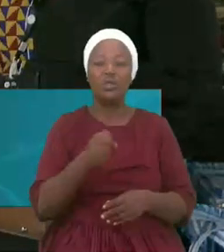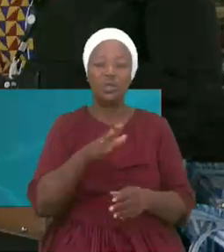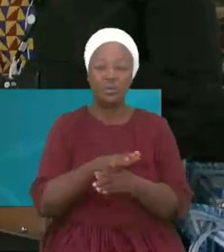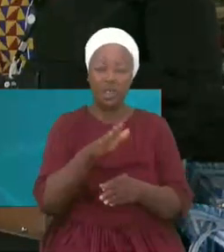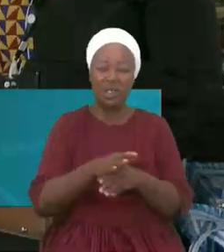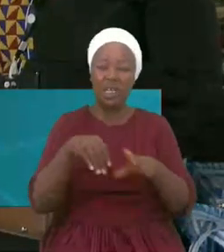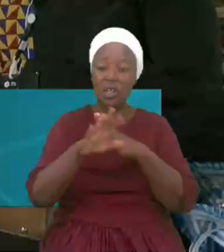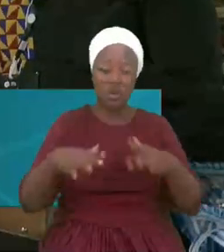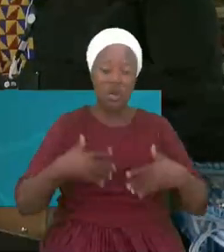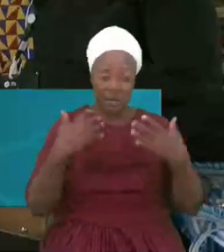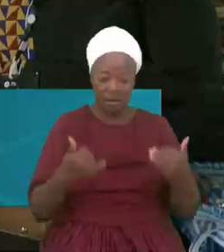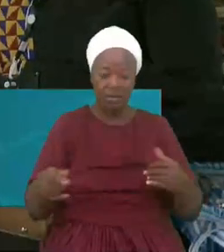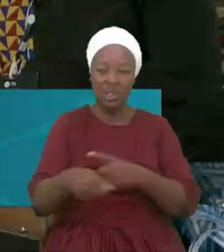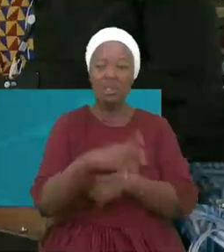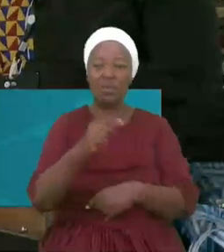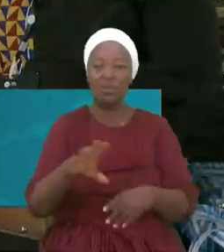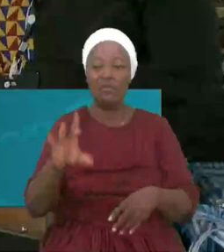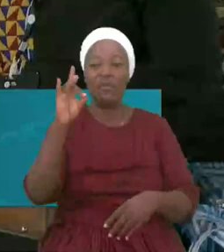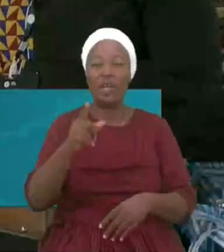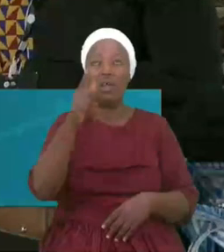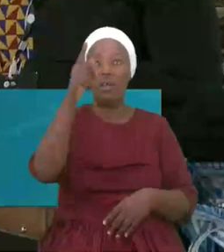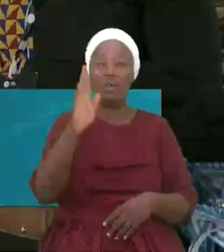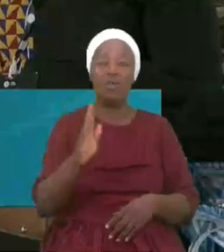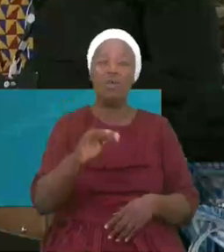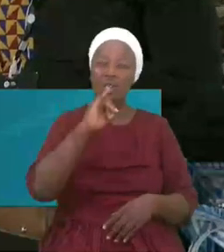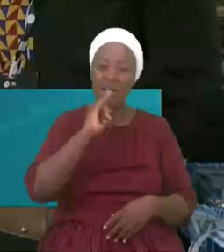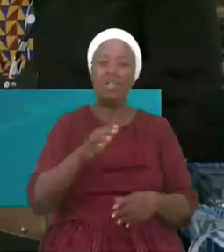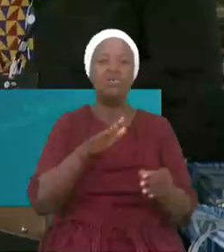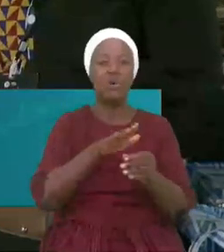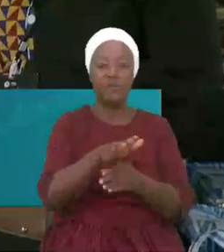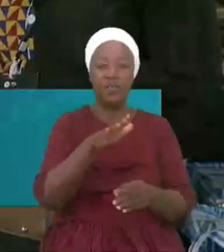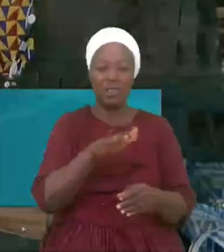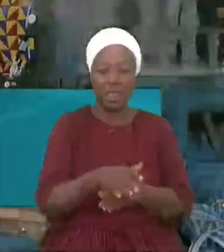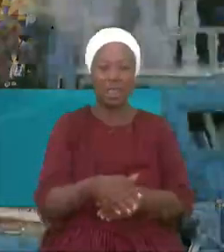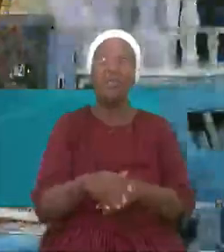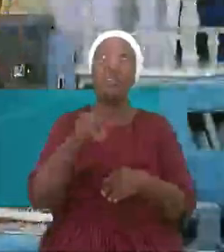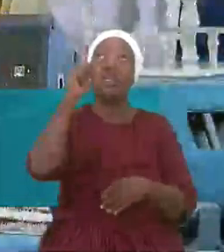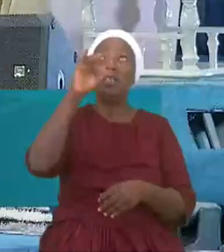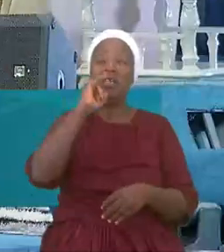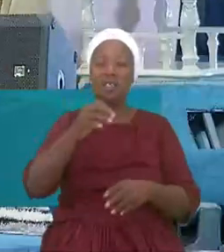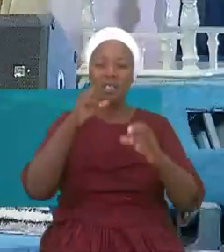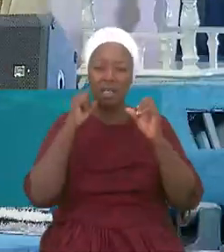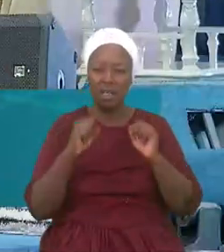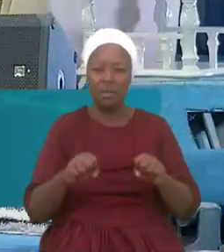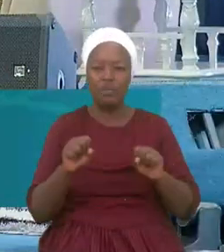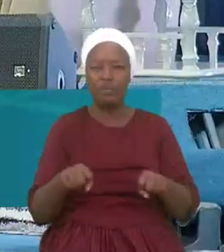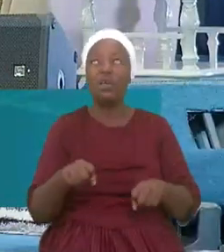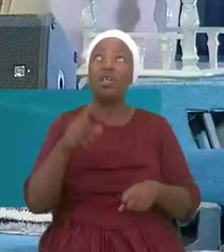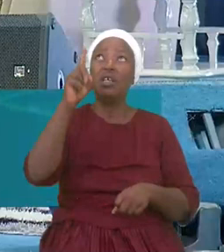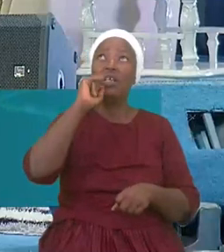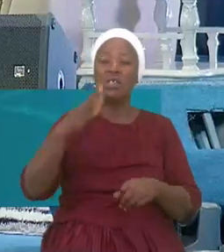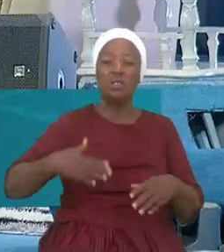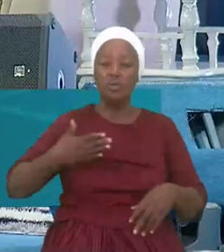au prodige de la suffis de Dieu la suffisance de Dieu dans votre vie aujourd'hui vous